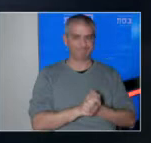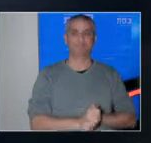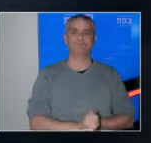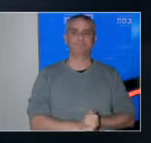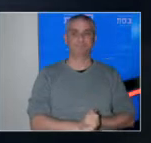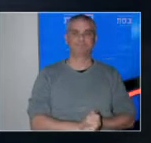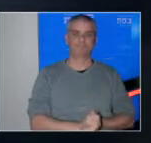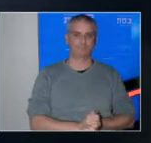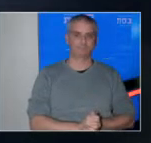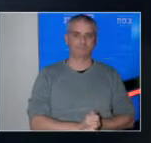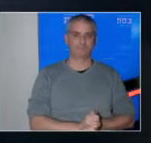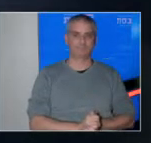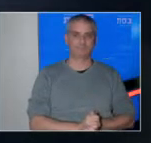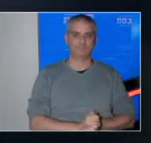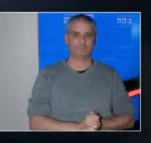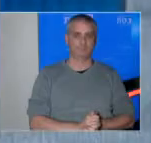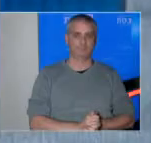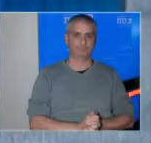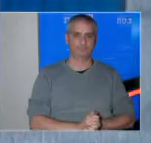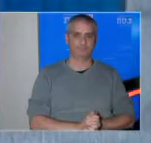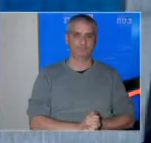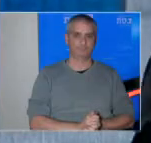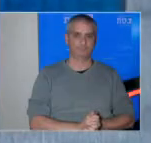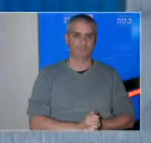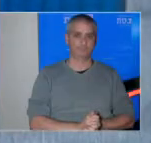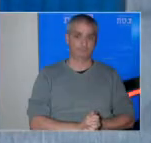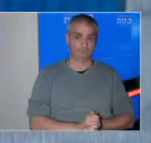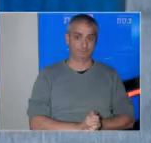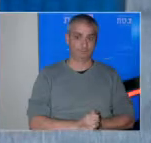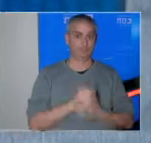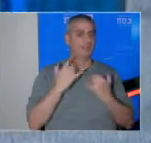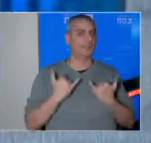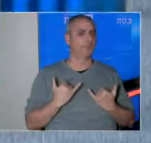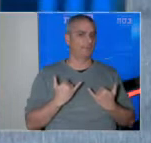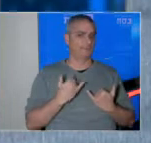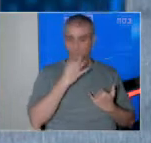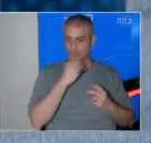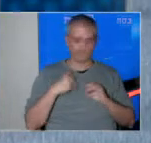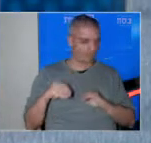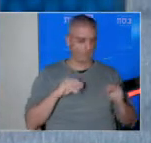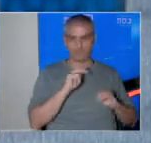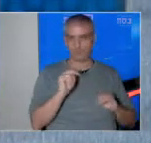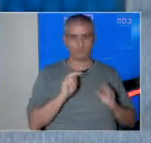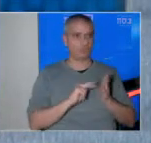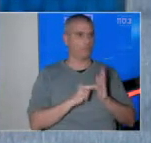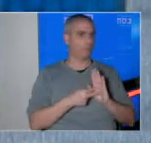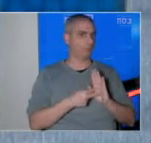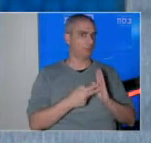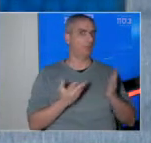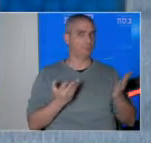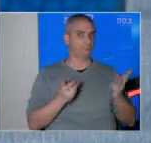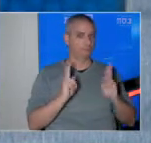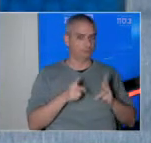הערב. תודה, להתראות. טוב, ועכשיו ברשותכם נעבור לסוגיה פוליטית, כן,